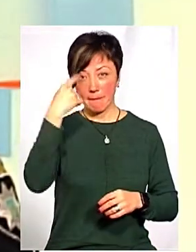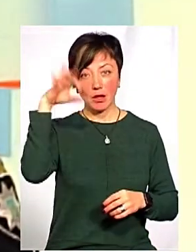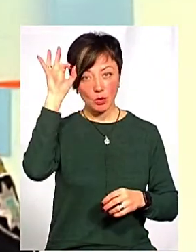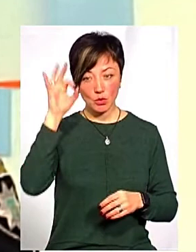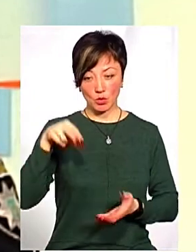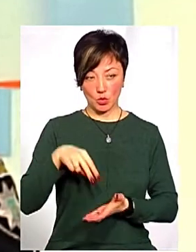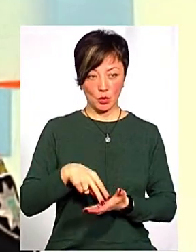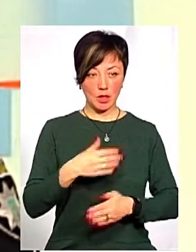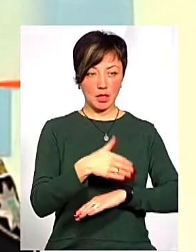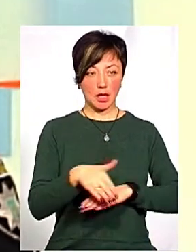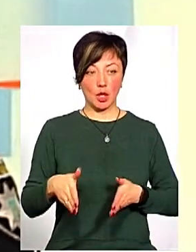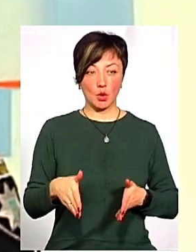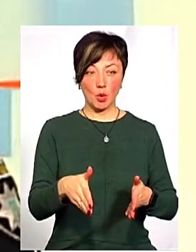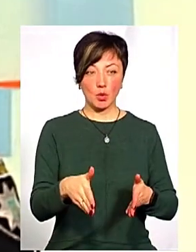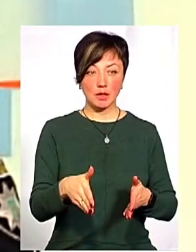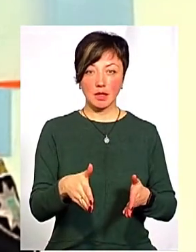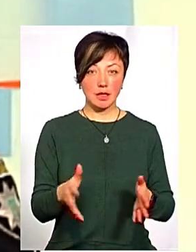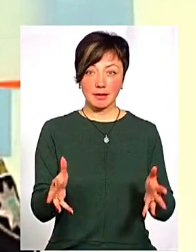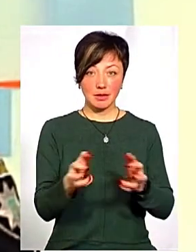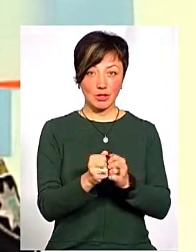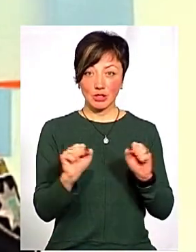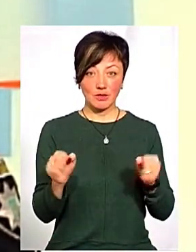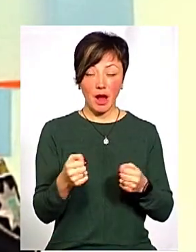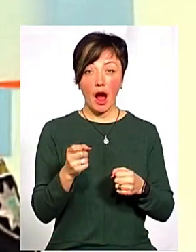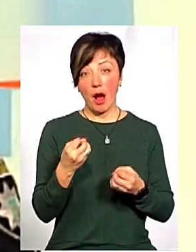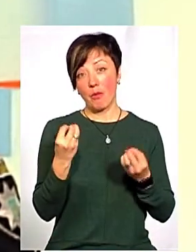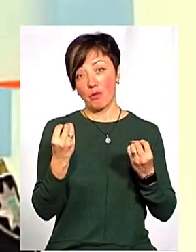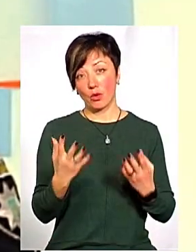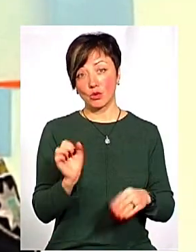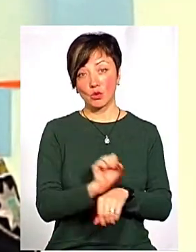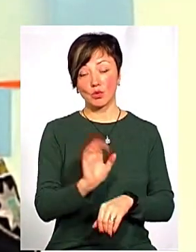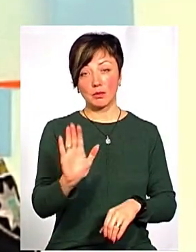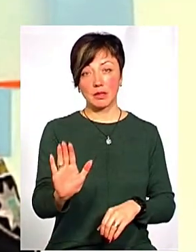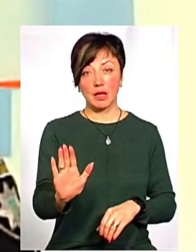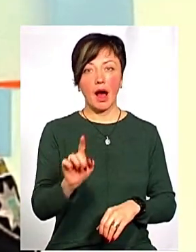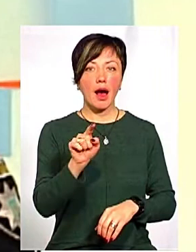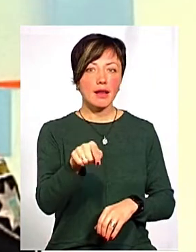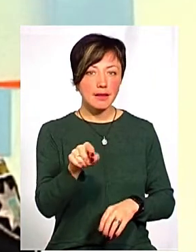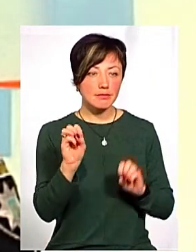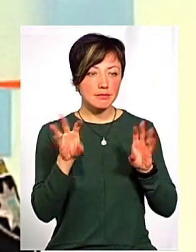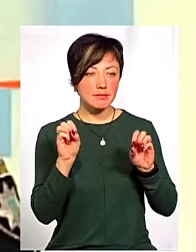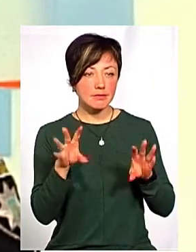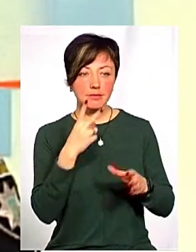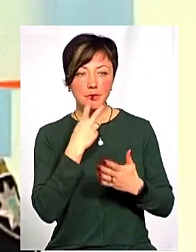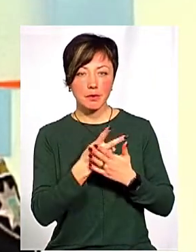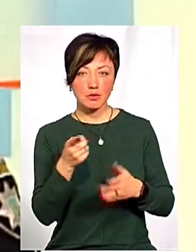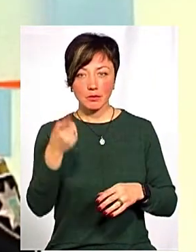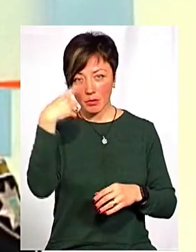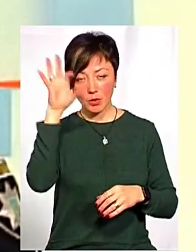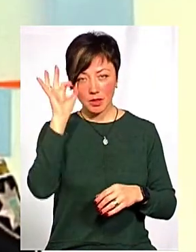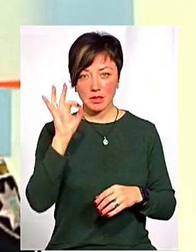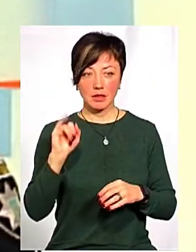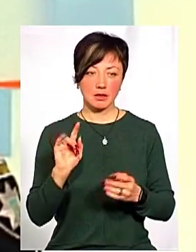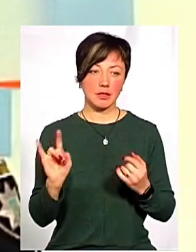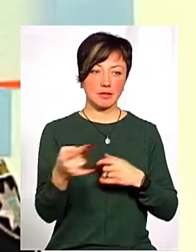патрульний, який стоїть на дорозі, він його не зловить на швидкість над руками, а просто зупини. А ти йому моргнув, він побачив, що там є поліція,